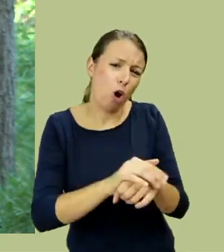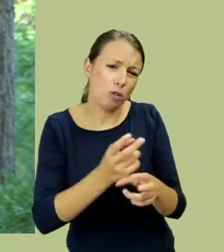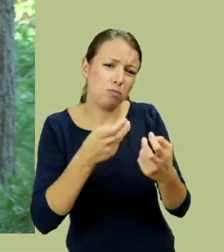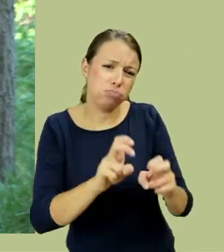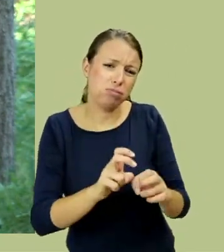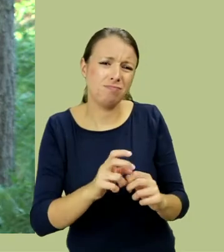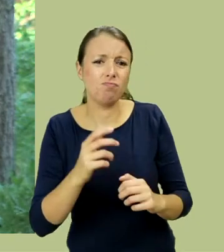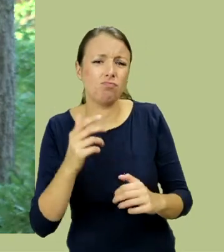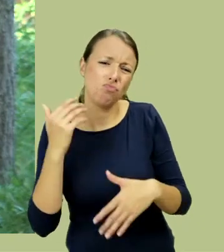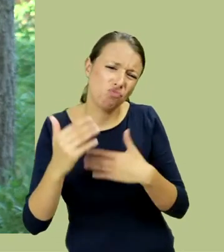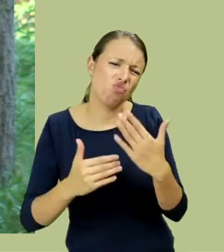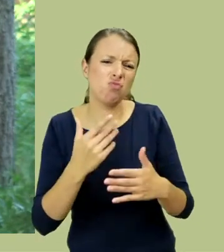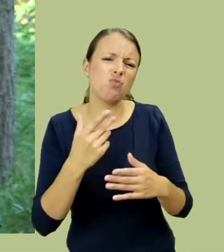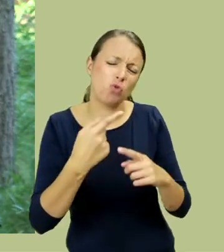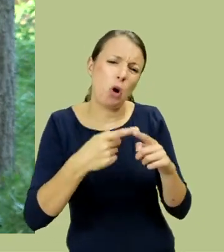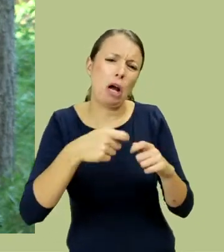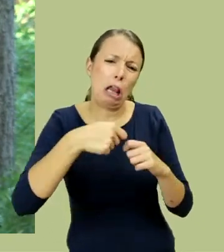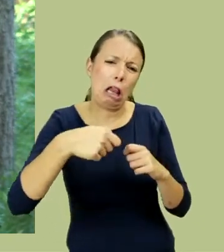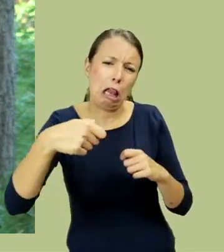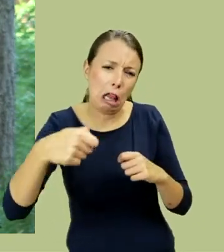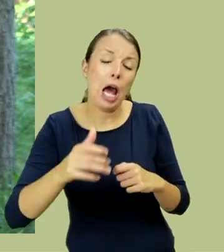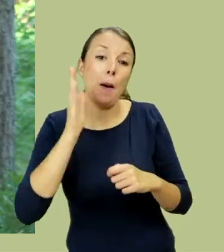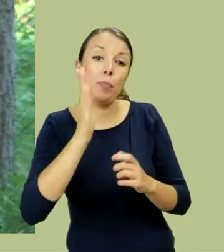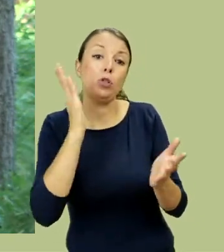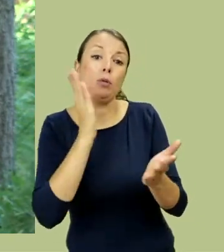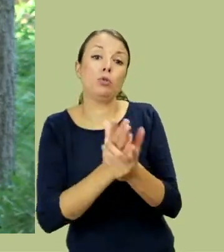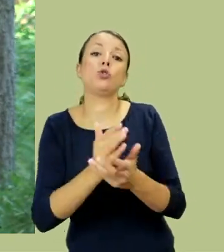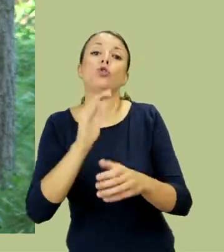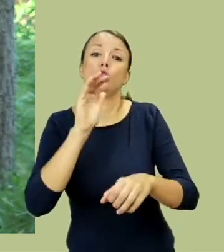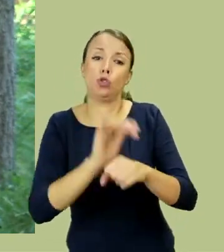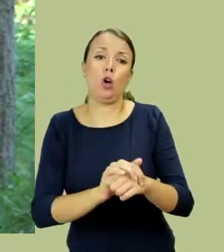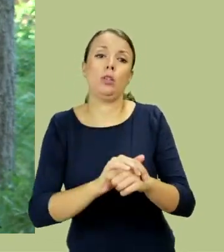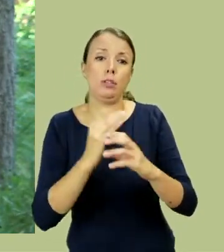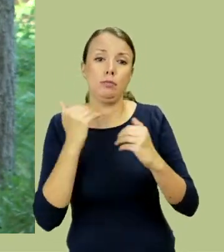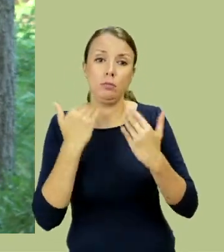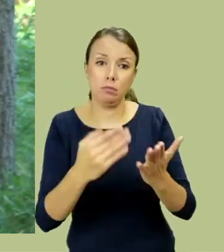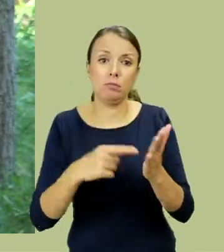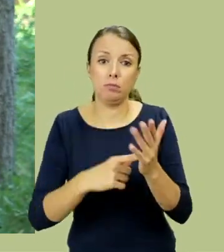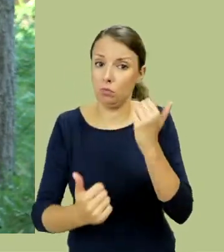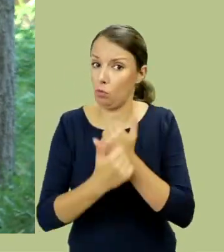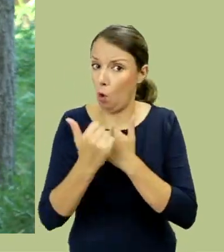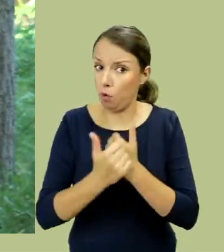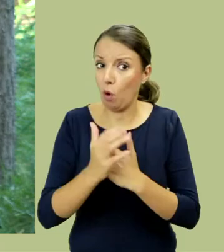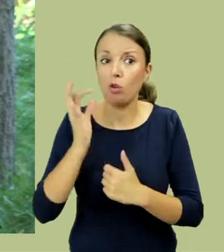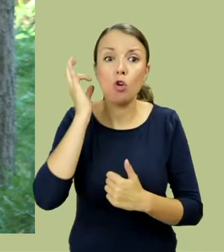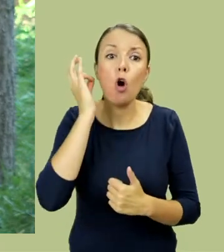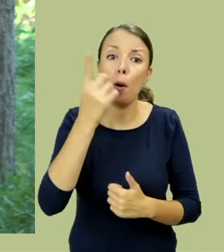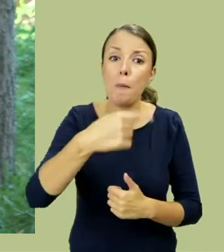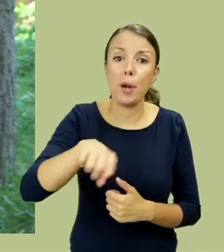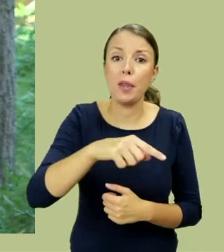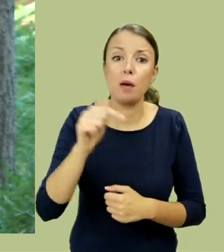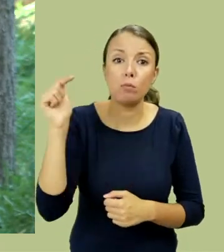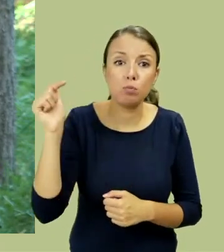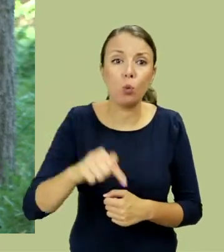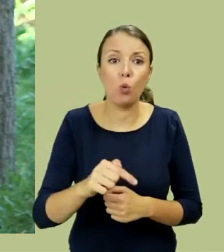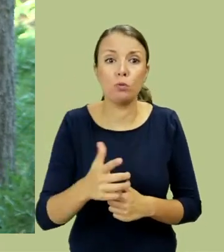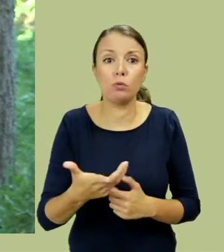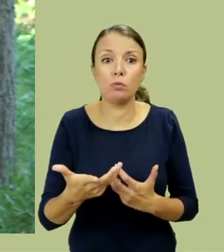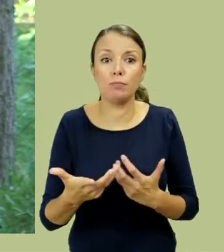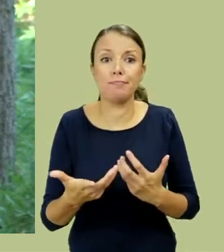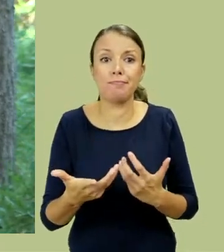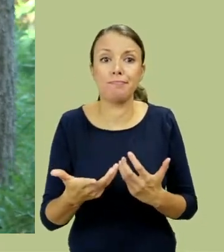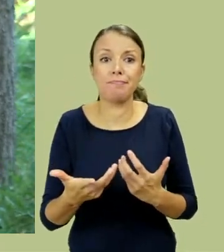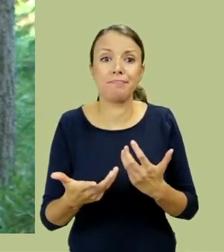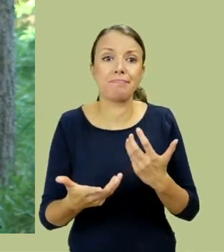uzyskał zgodę, to też spowodował, że kobiety musiały przejść